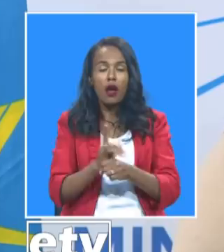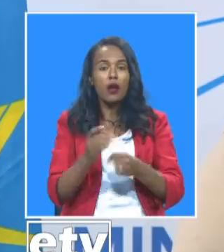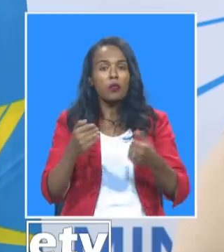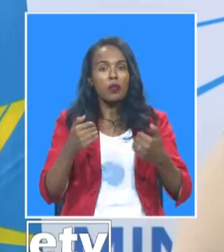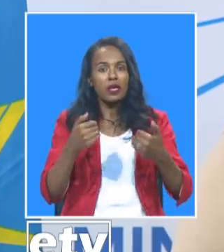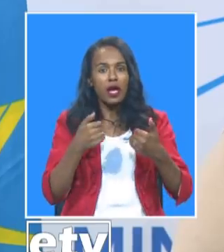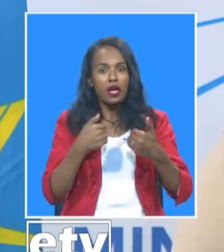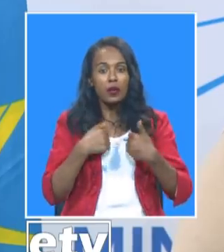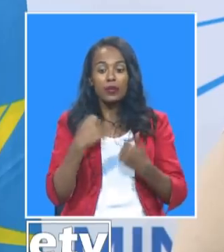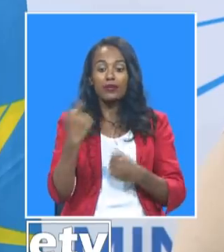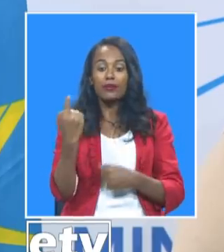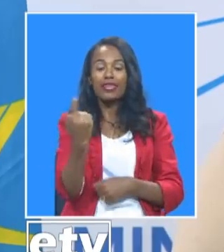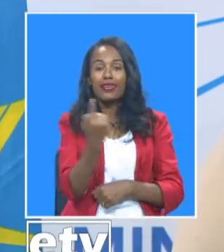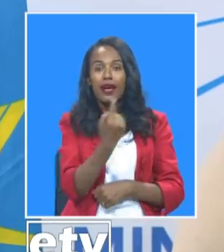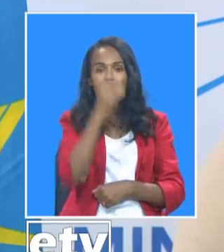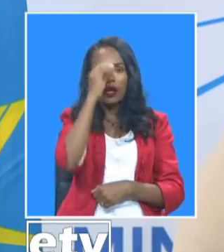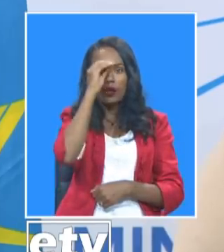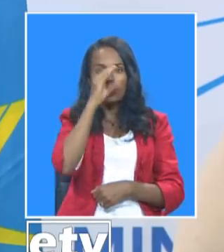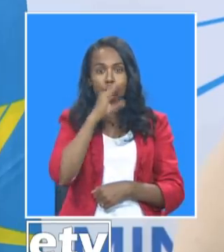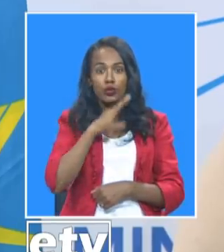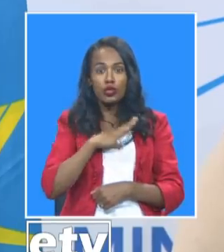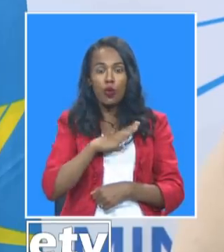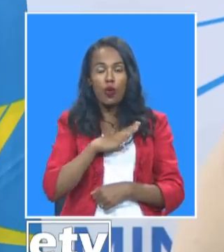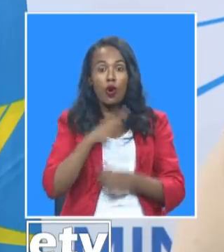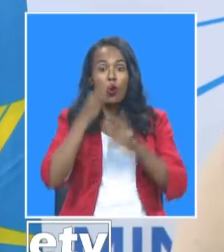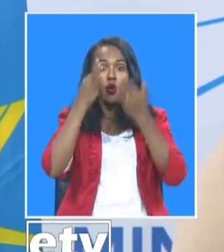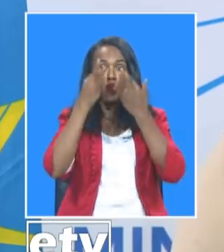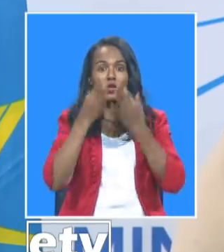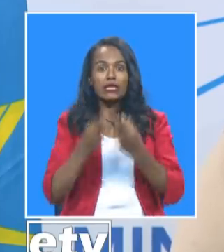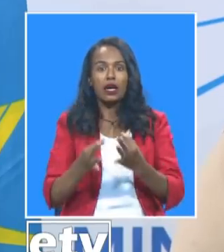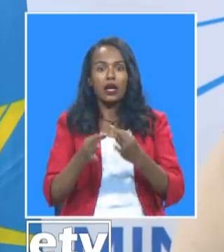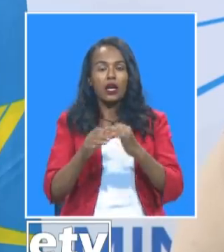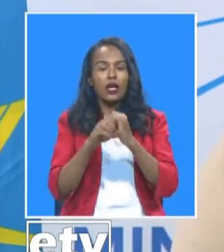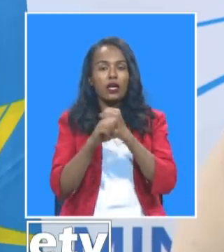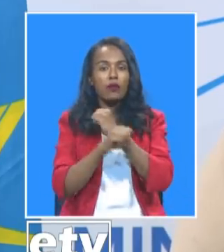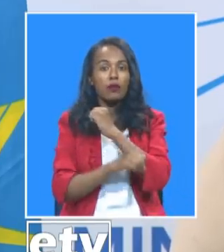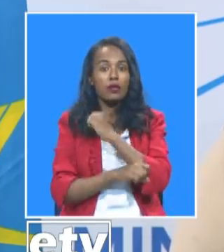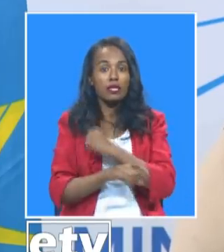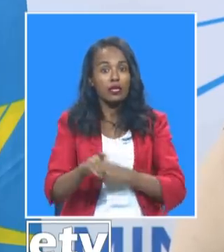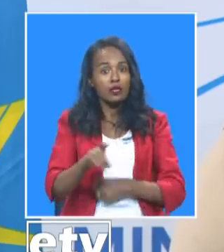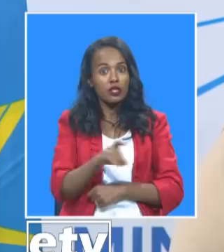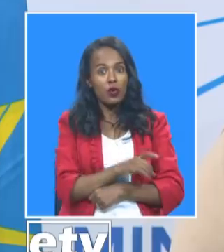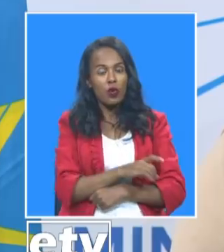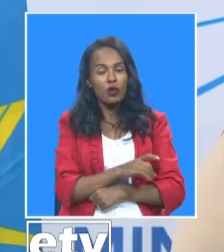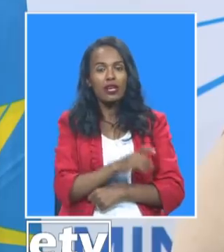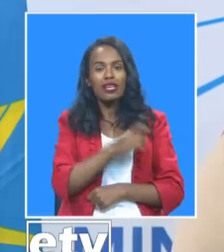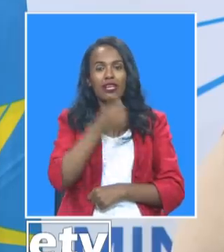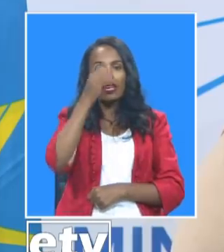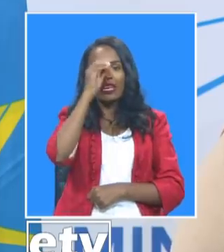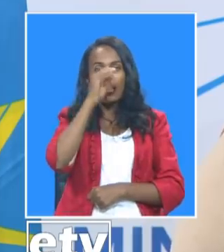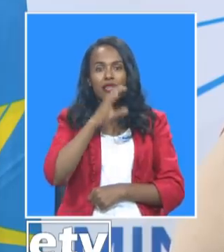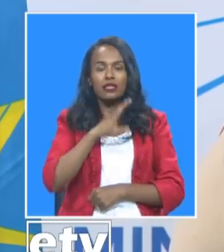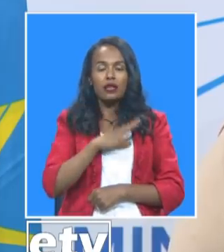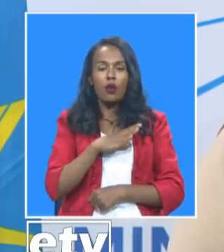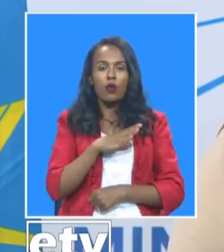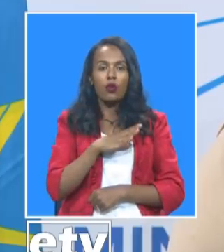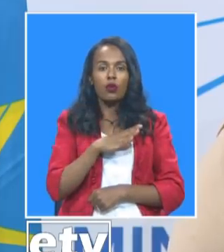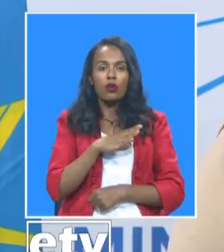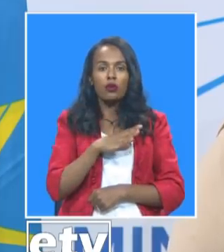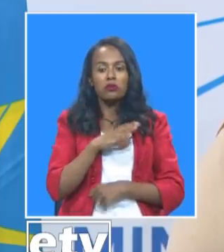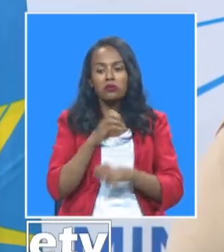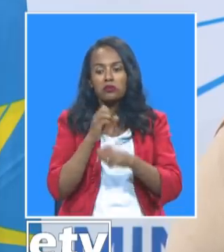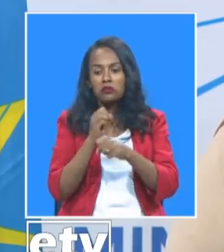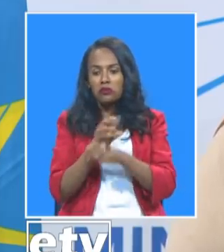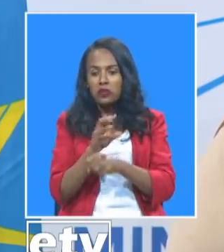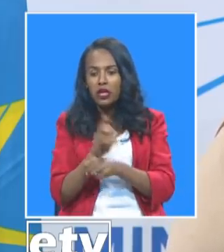በያለበት በእያንዳንዱ ሰው ውሳኔ ላይ የሚመሰረት ስለሆነ የሌላን ሰው ምክር